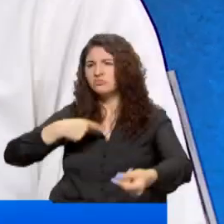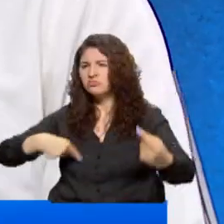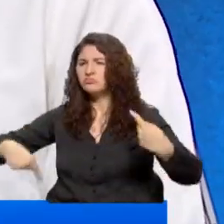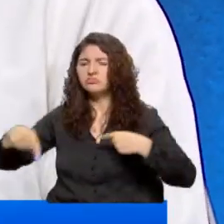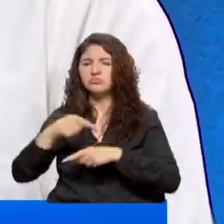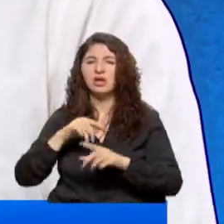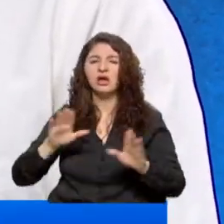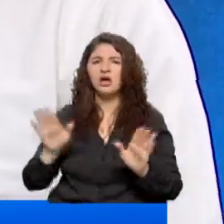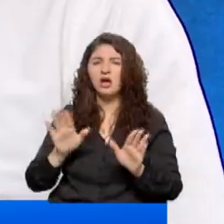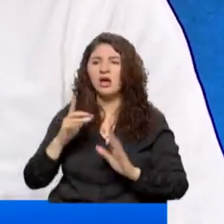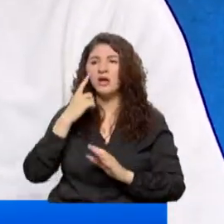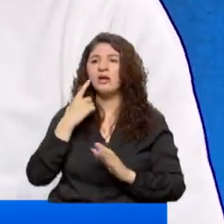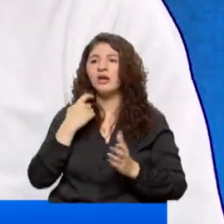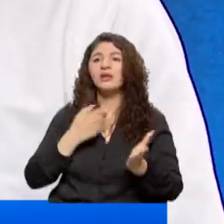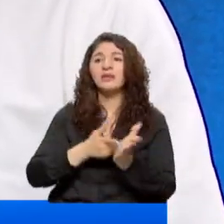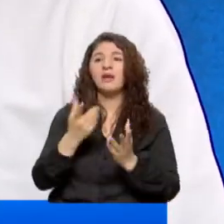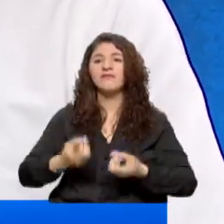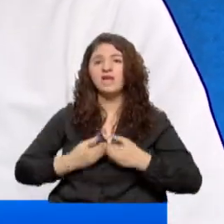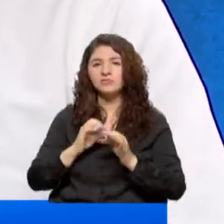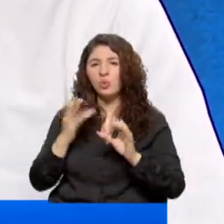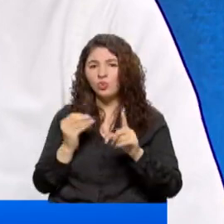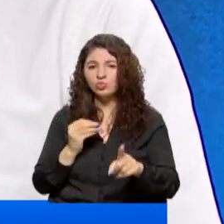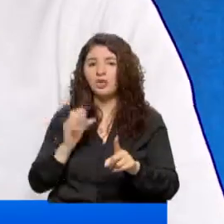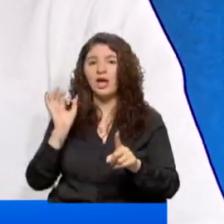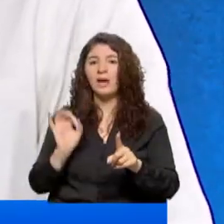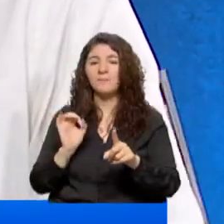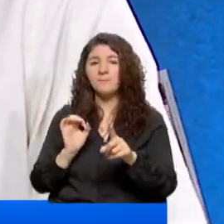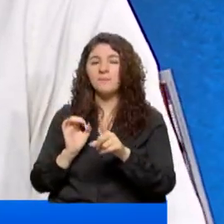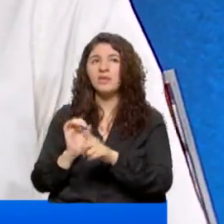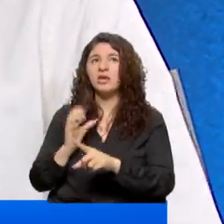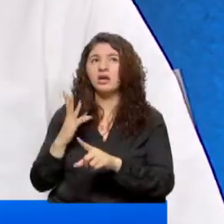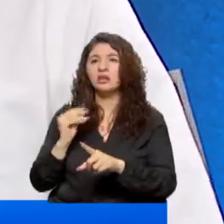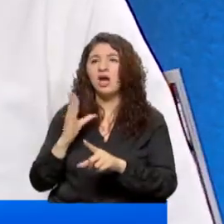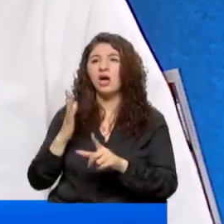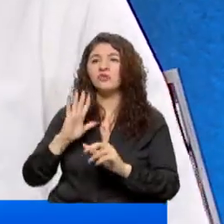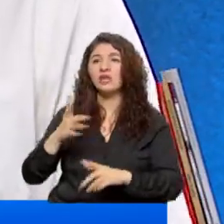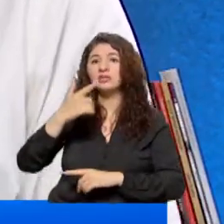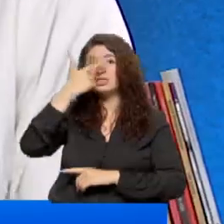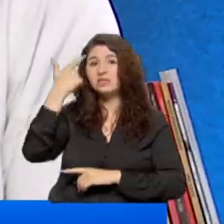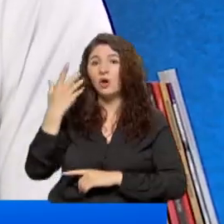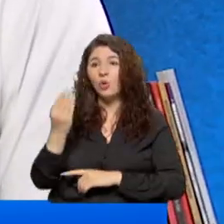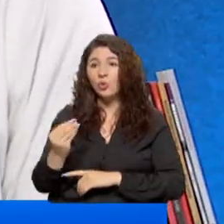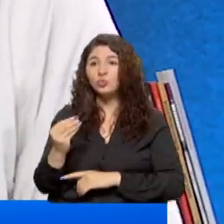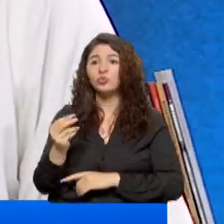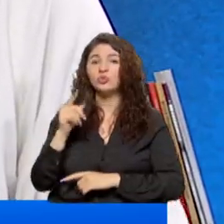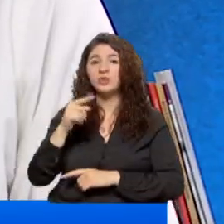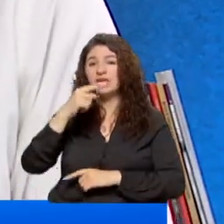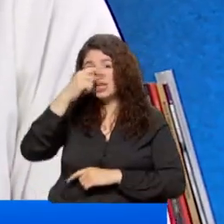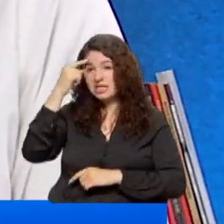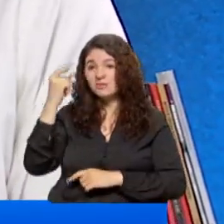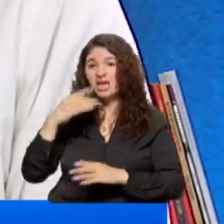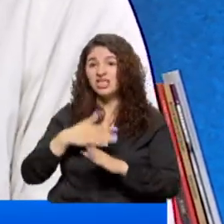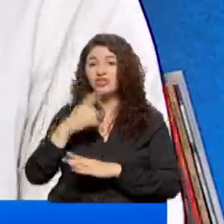işi döndürüyorlar Bart tarımda Hem benim siz olduğumuzu Hem daha çok potansiyel olduğunu bu